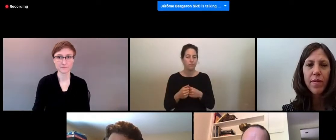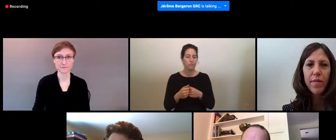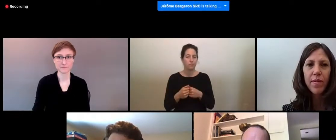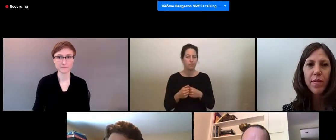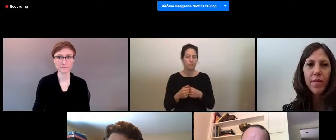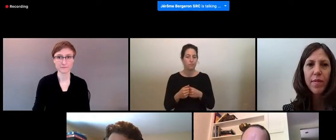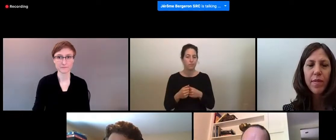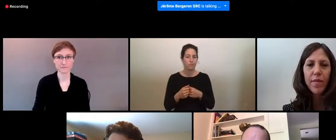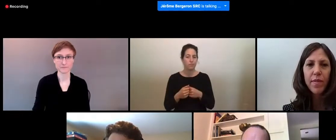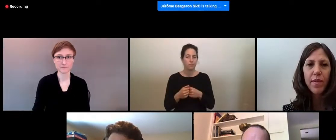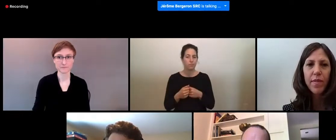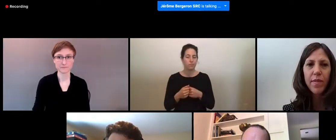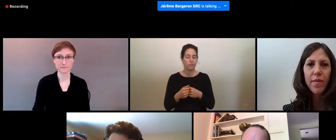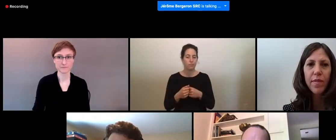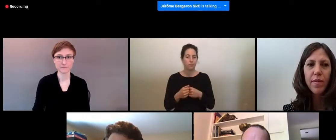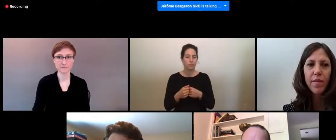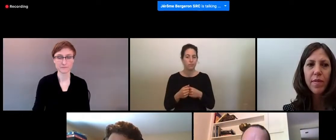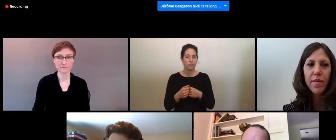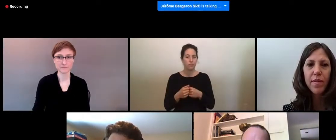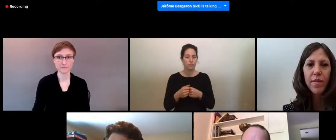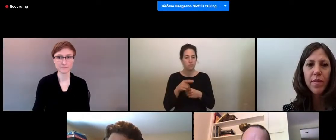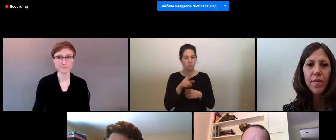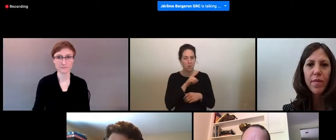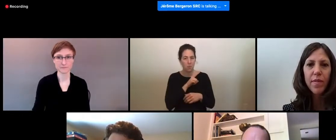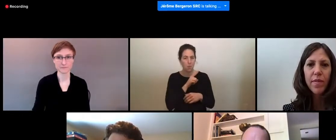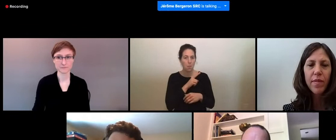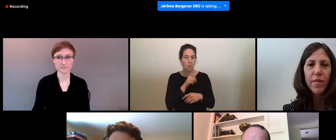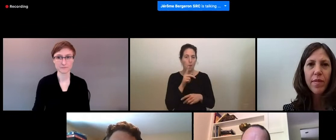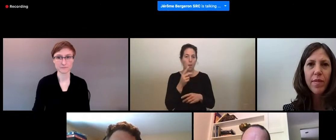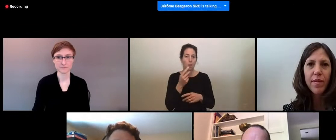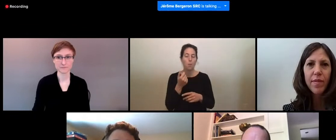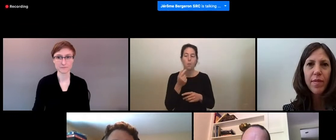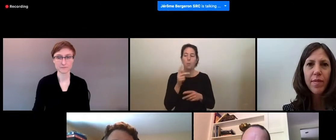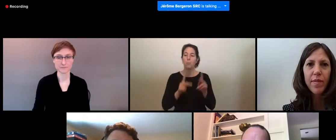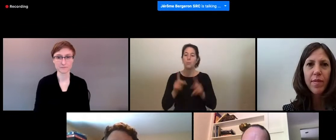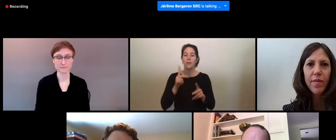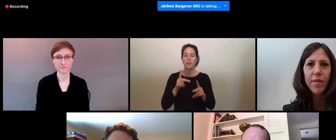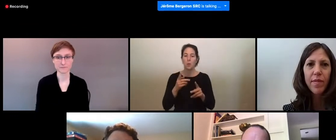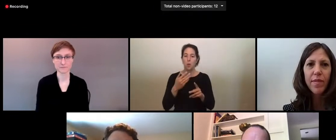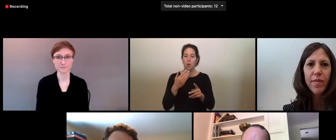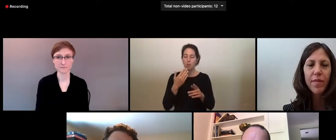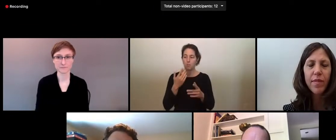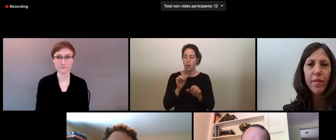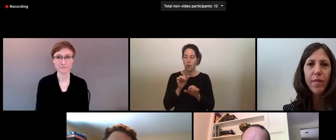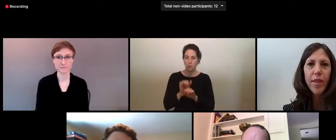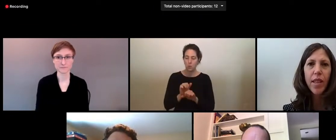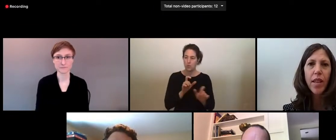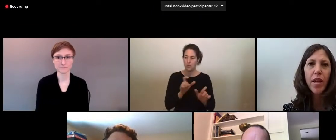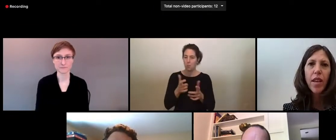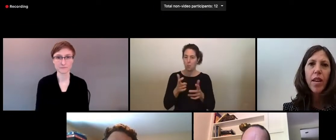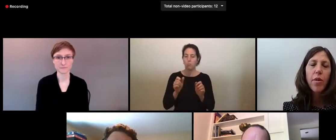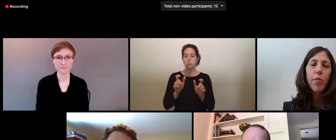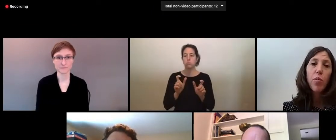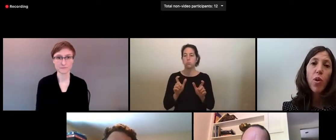qu'on a peur que les gens relâchent un peu leurs bonnes habitudes? Comment vous voyez ça? Pour moi, c'est